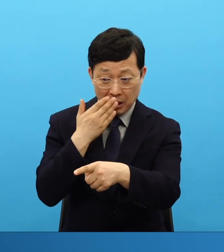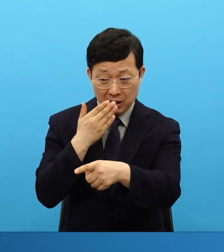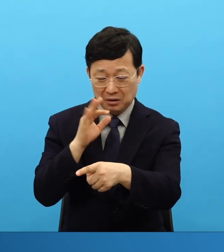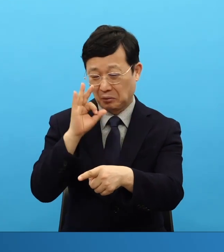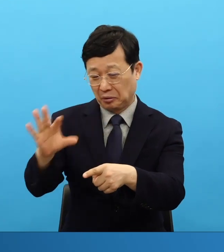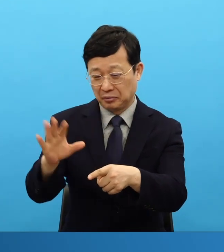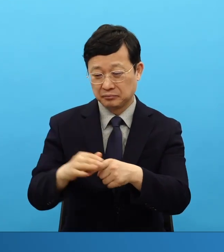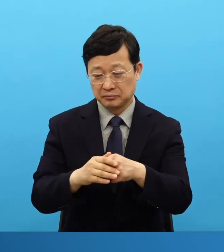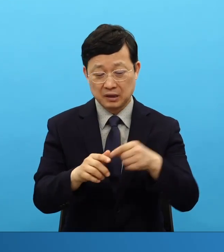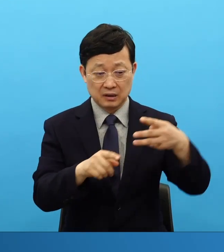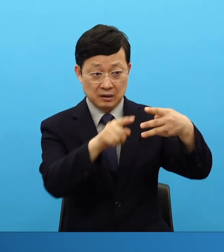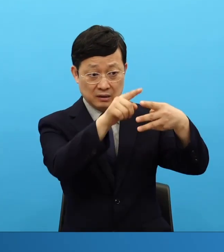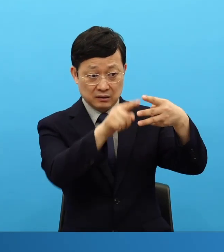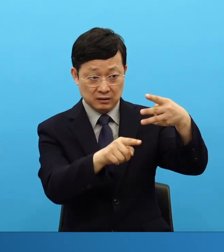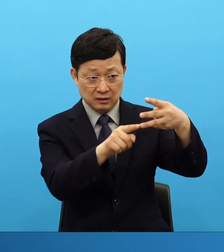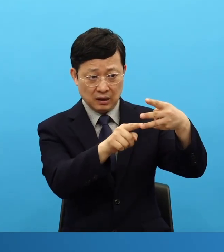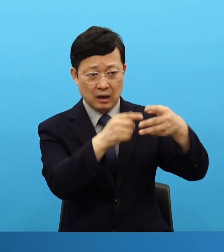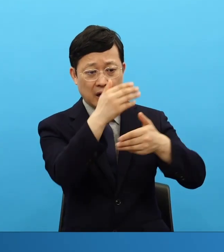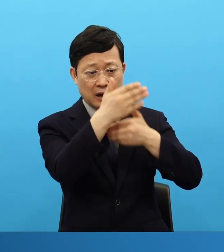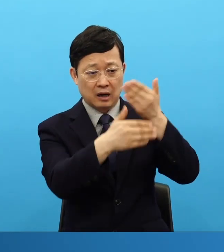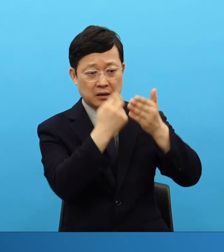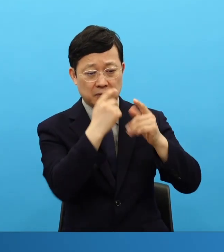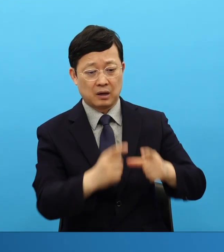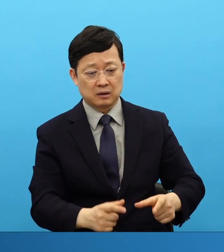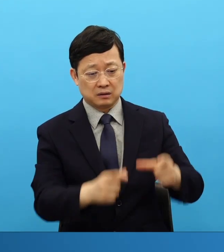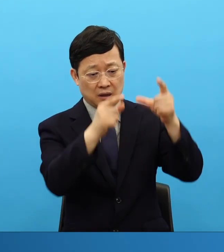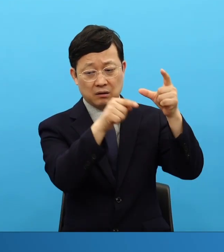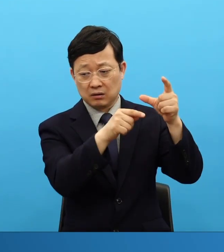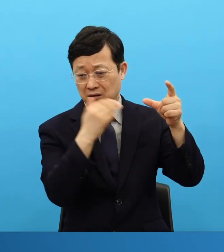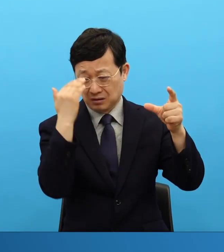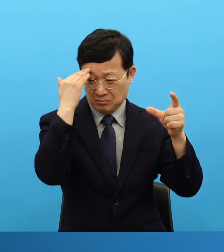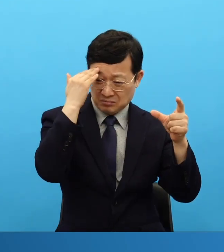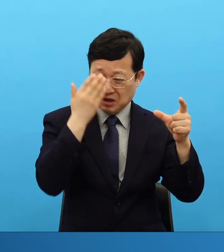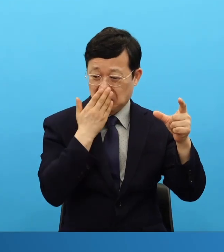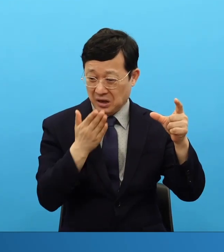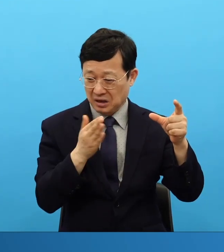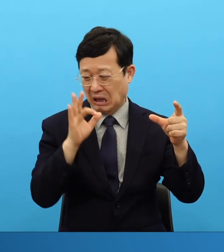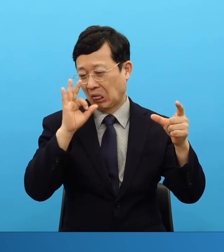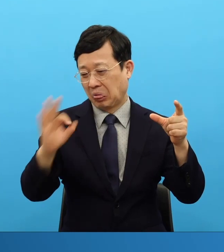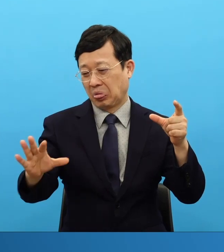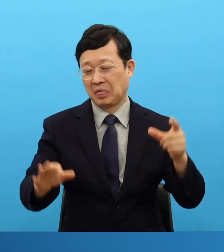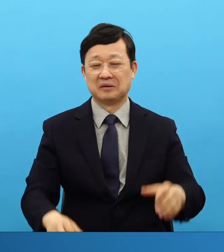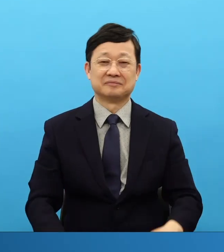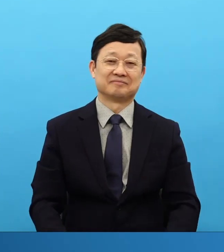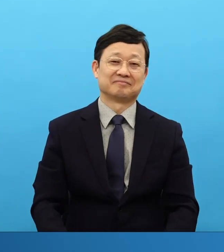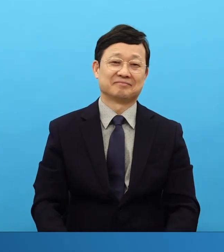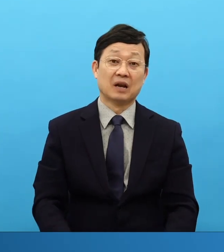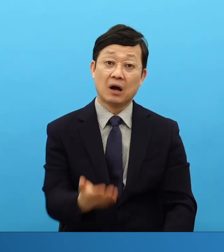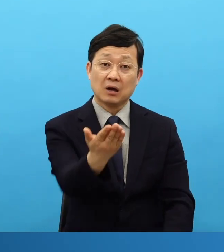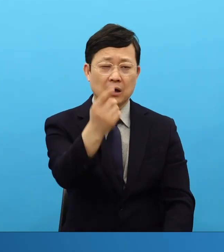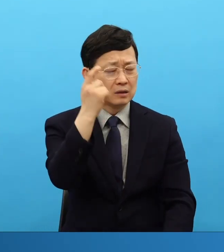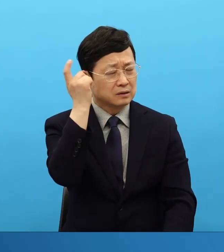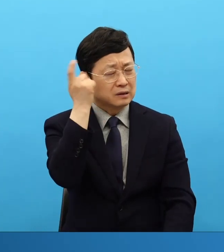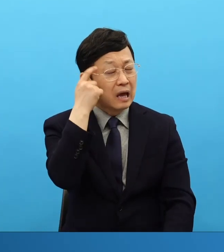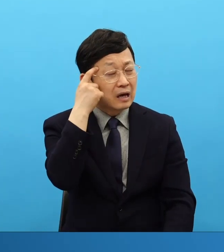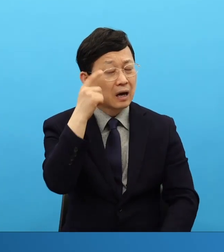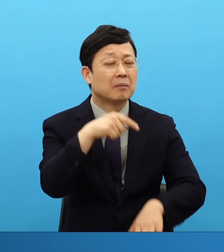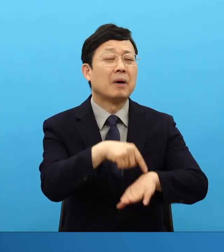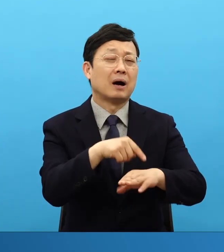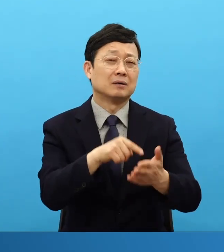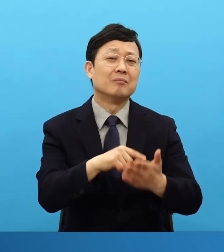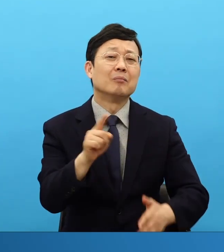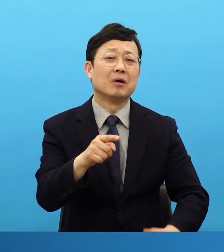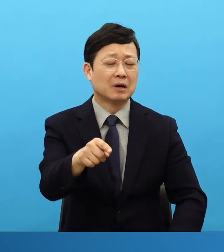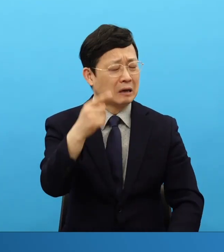하나님의 망대인데. Because it is the partisans of God. 여러분 관심 어디 있습니까? Where are your 그게 interest? 문제예요. That's the 그게 issue.